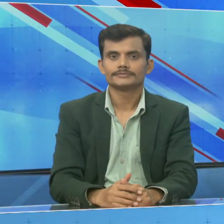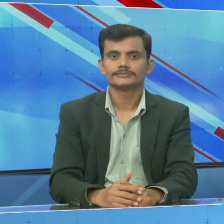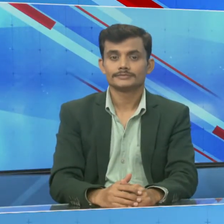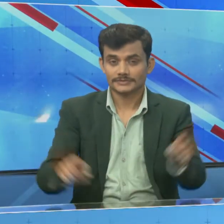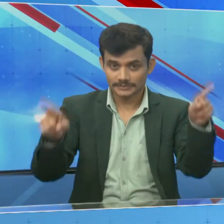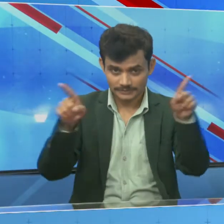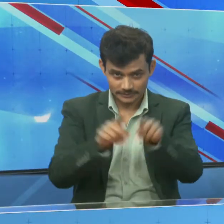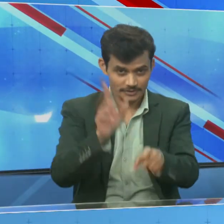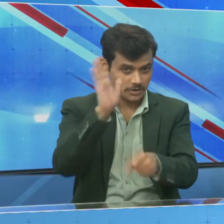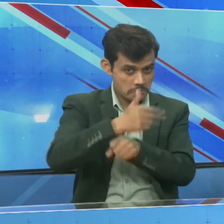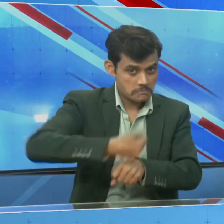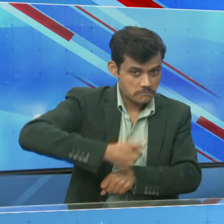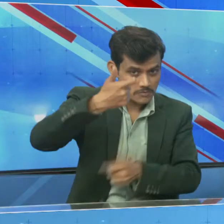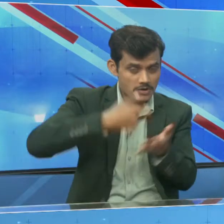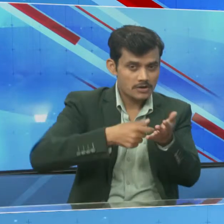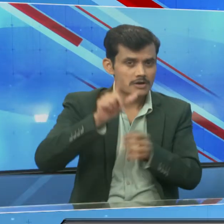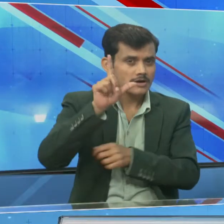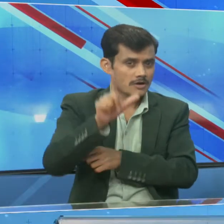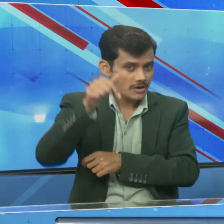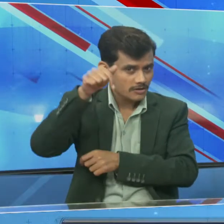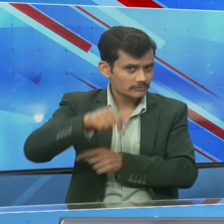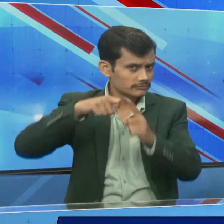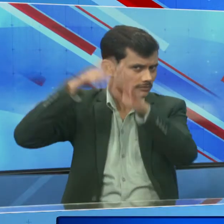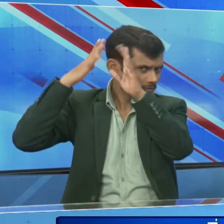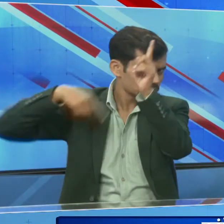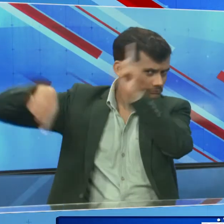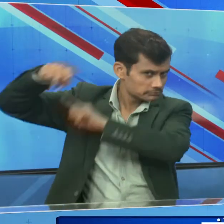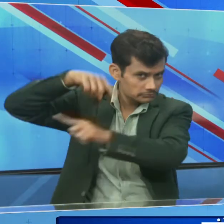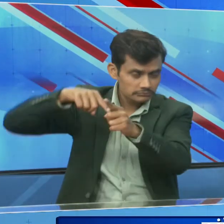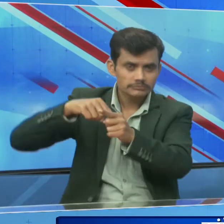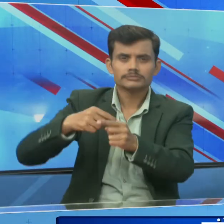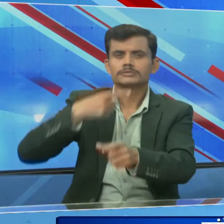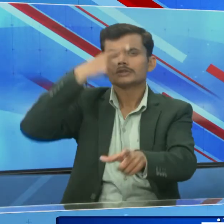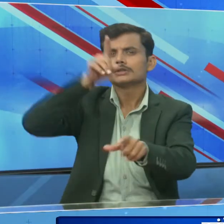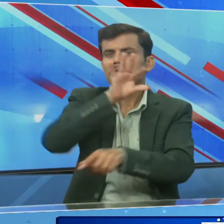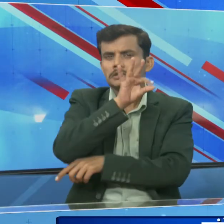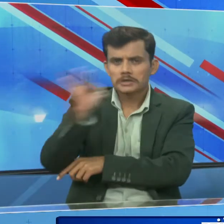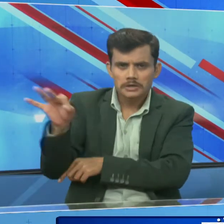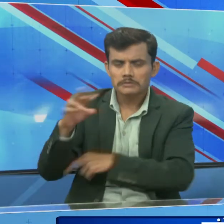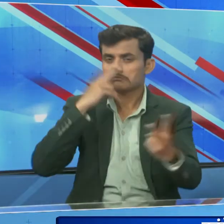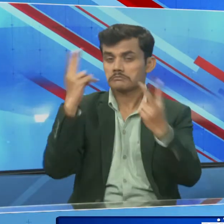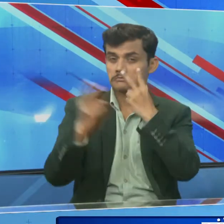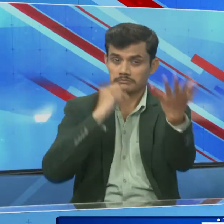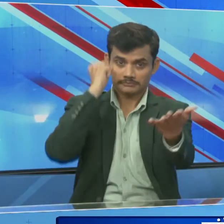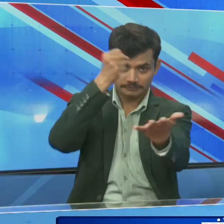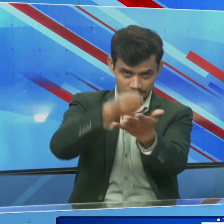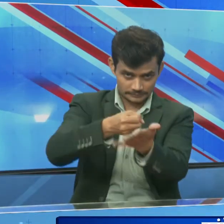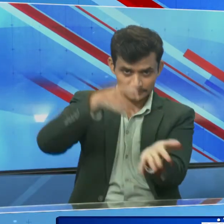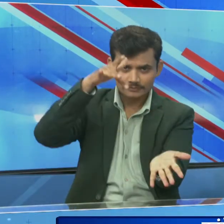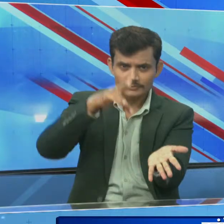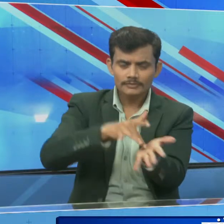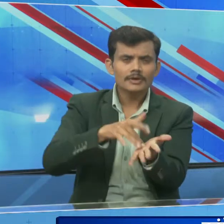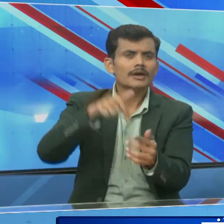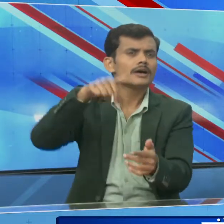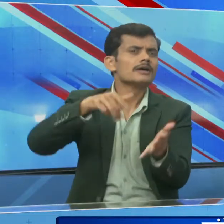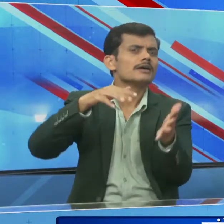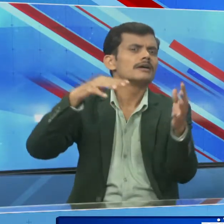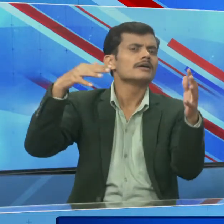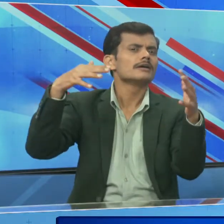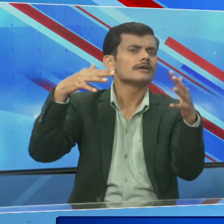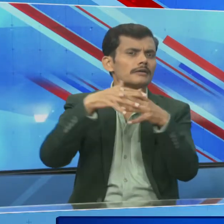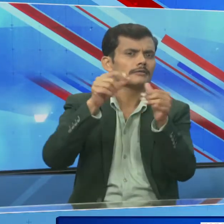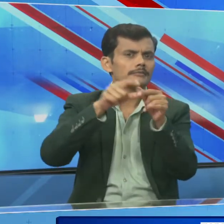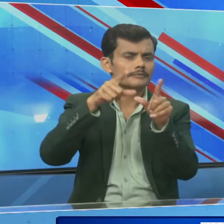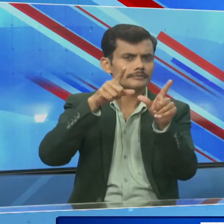वहीं कांग्रेस नेता राहुल गांधी आज से केरल के एक हफ्ते के दौरे पर हैं। वो आज अपने संसदीय क्षेत्र वायनाड में हैं। राहुल गांधी एक